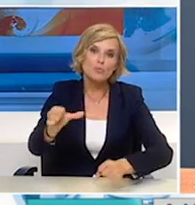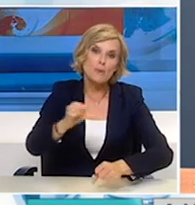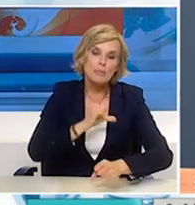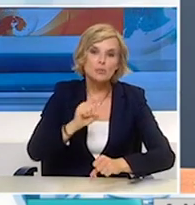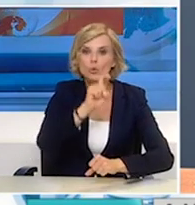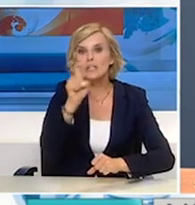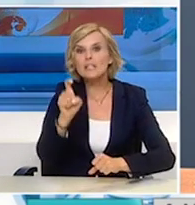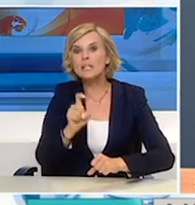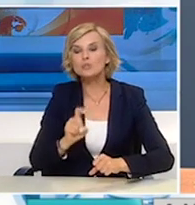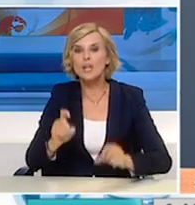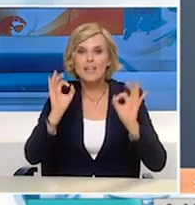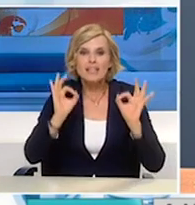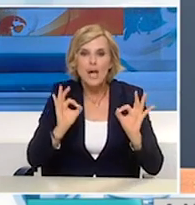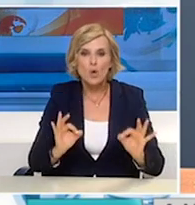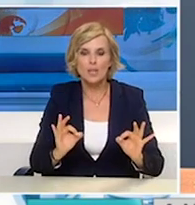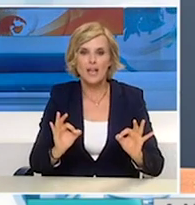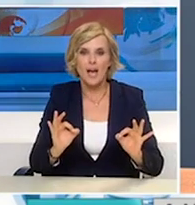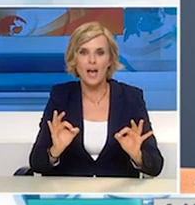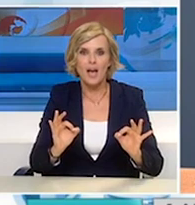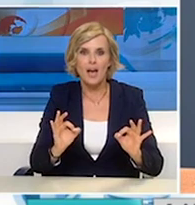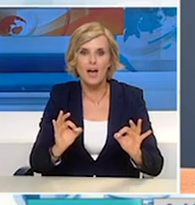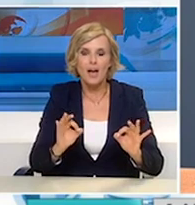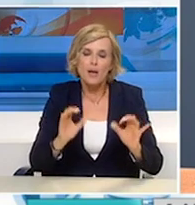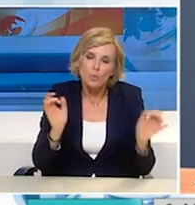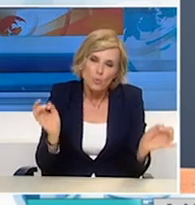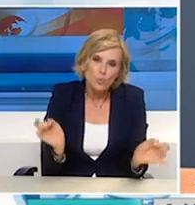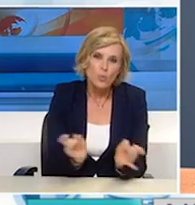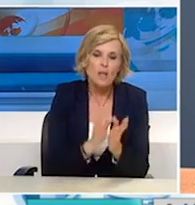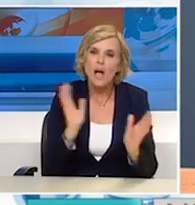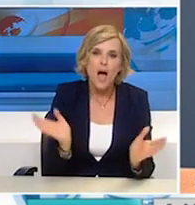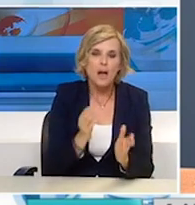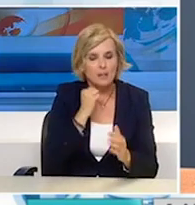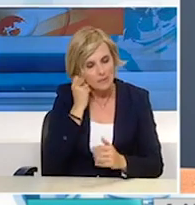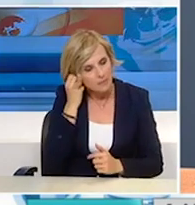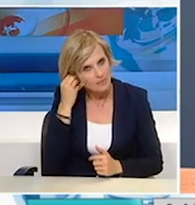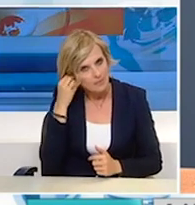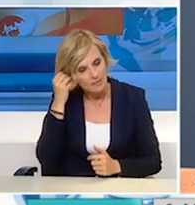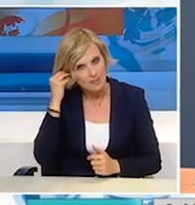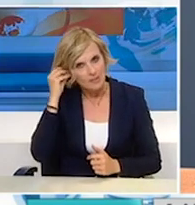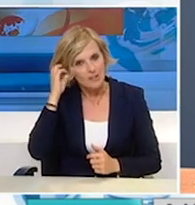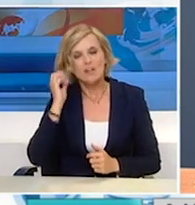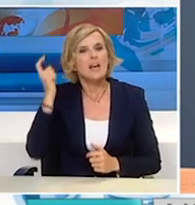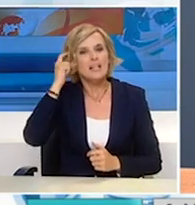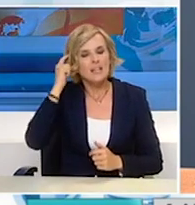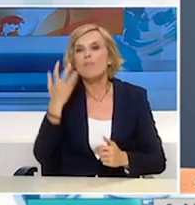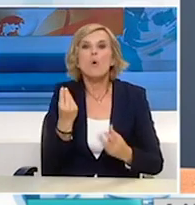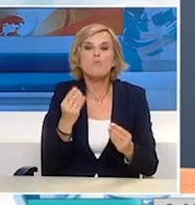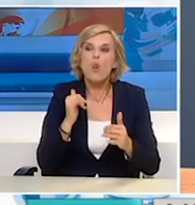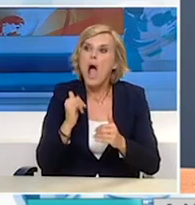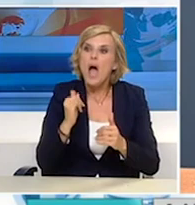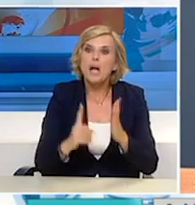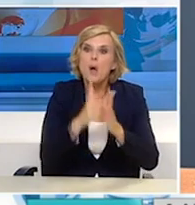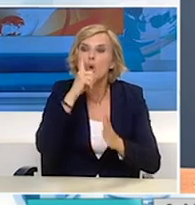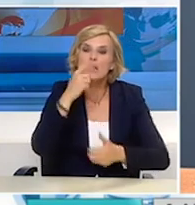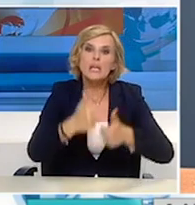τομέα που αφορά τη σχολική εκπαίδευση, ακόμα και αν είναι λίγο. Ακόμα και για λόγους κοινωνικούς, τους εξέθεσα. Και